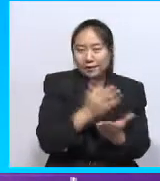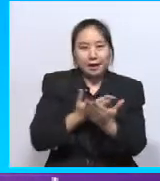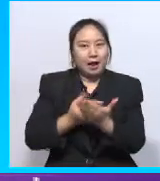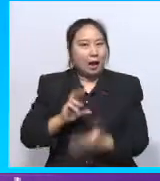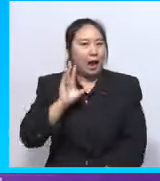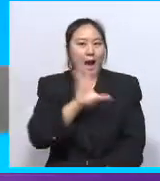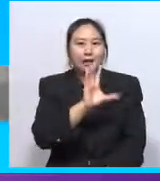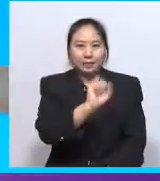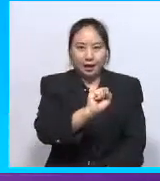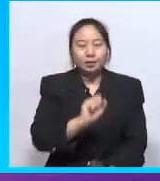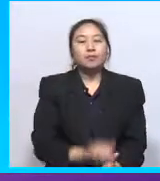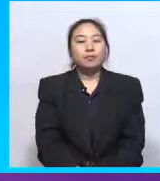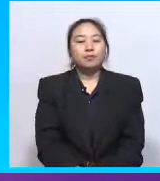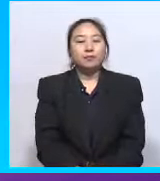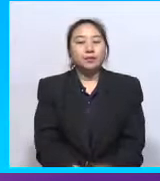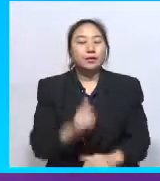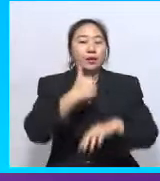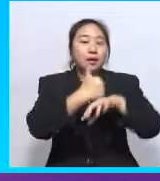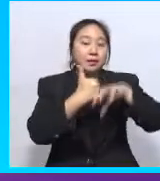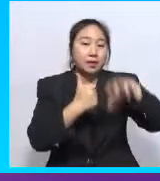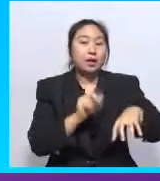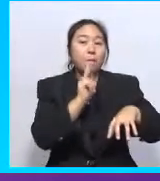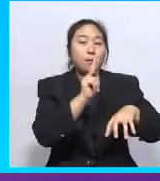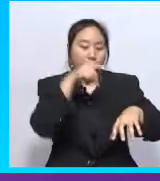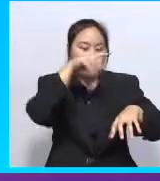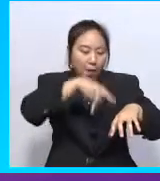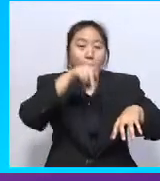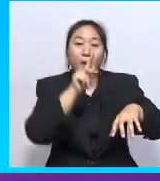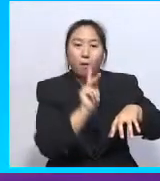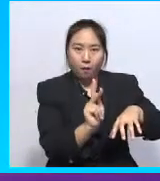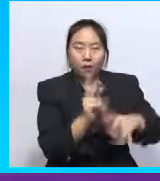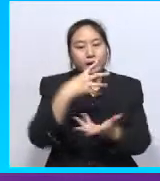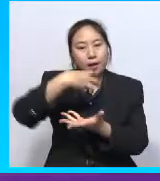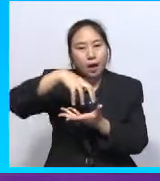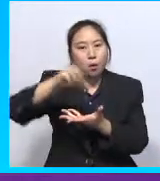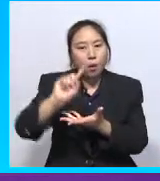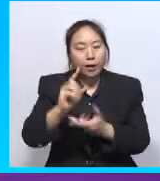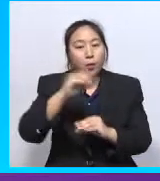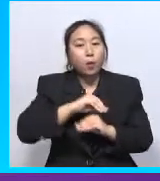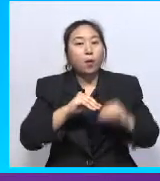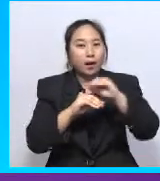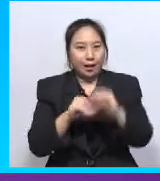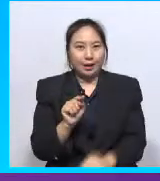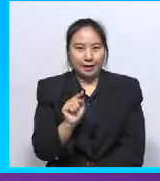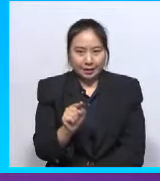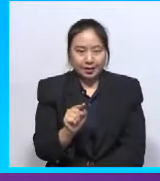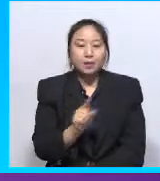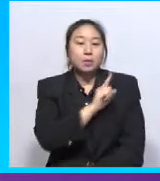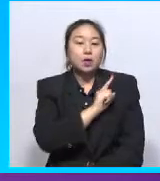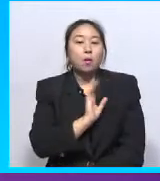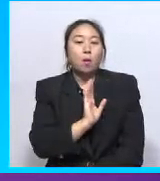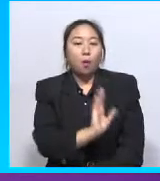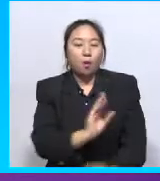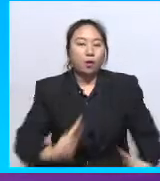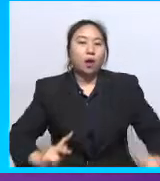ทเลยทีเดียวค่ะทางอธิบดีกรมส่งเสริมและพัฒนาคุณภาพชีวิตคนพิการก็เปิดเผยด้วยนะคะว่าโครงการนี้เป็นหนึ่งในภารกิจ